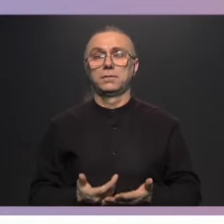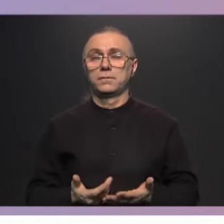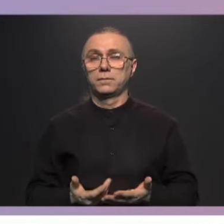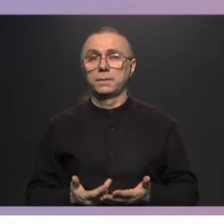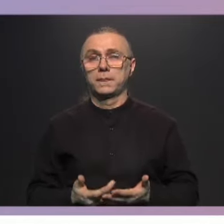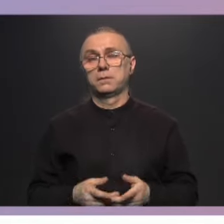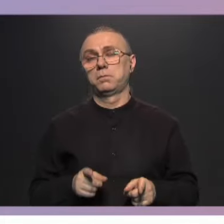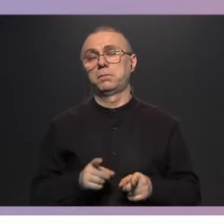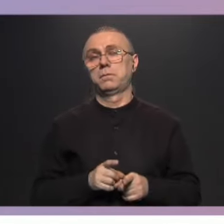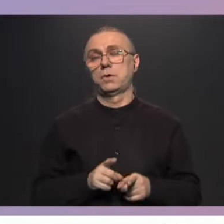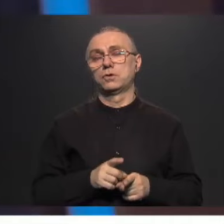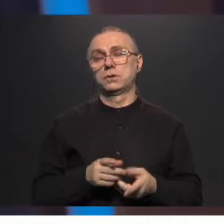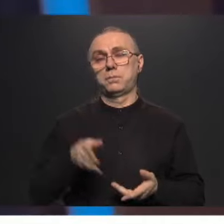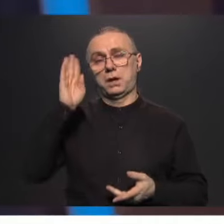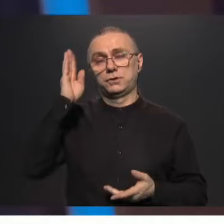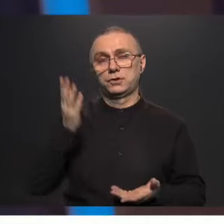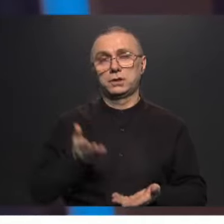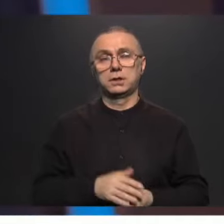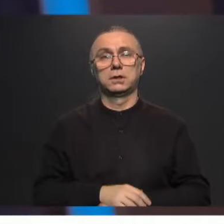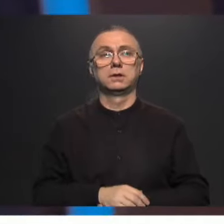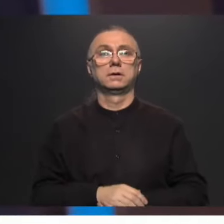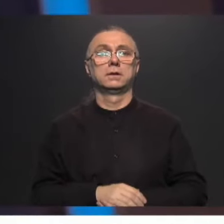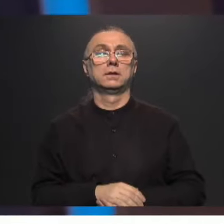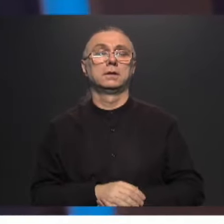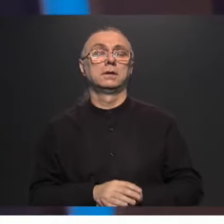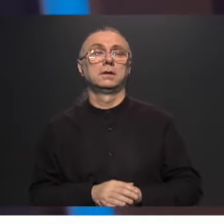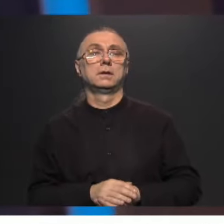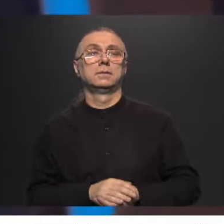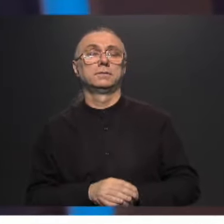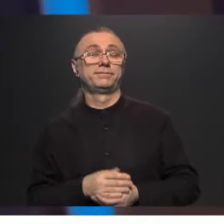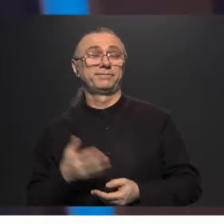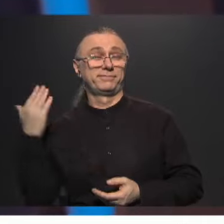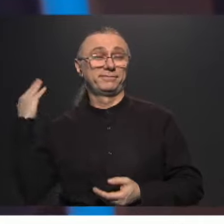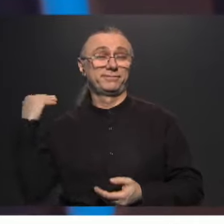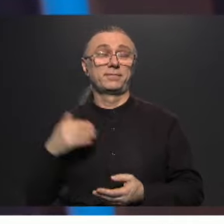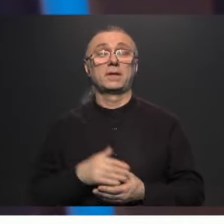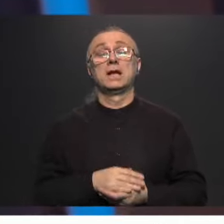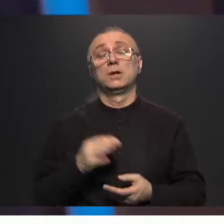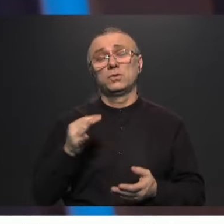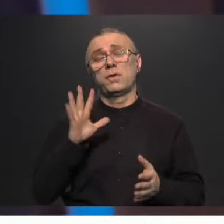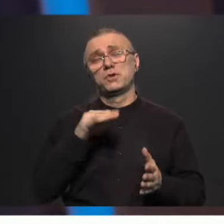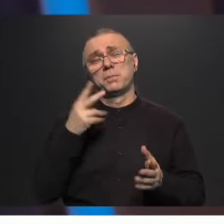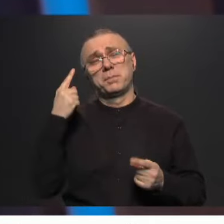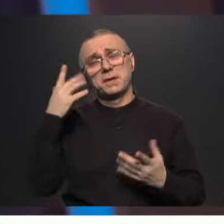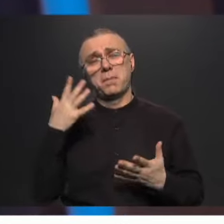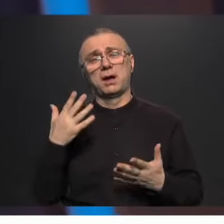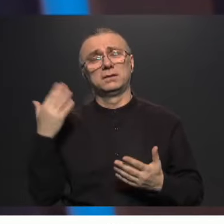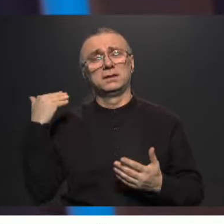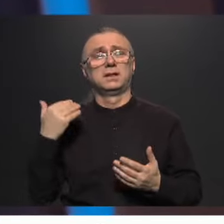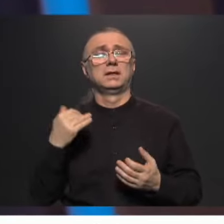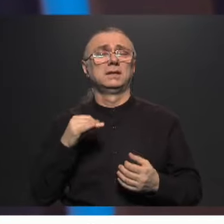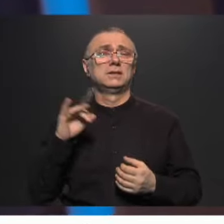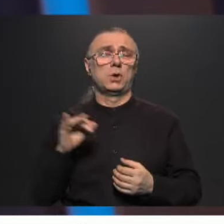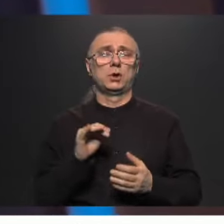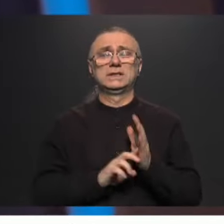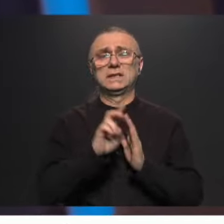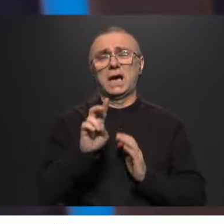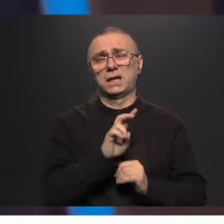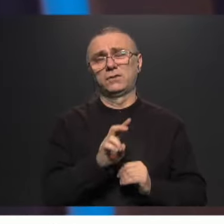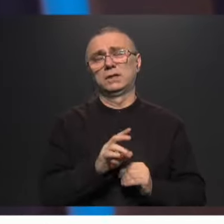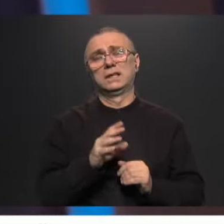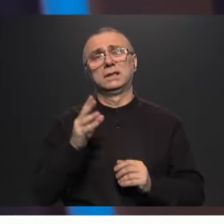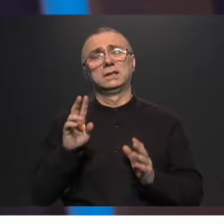мальчиков. Вот. Ну, просто понимать историю церкви, историю, как выглядят священники, ну, церковной моды, что